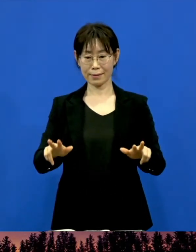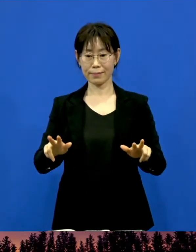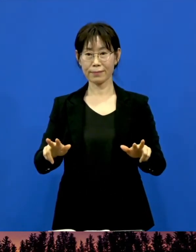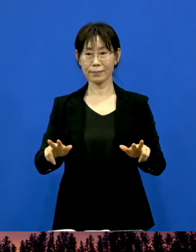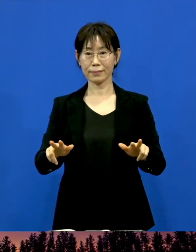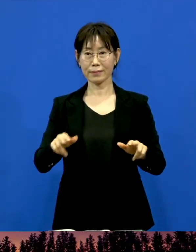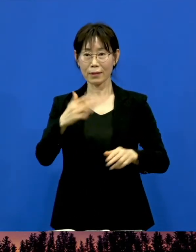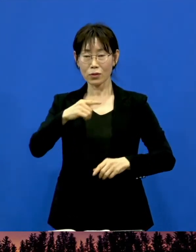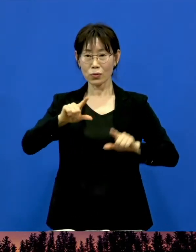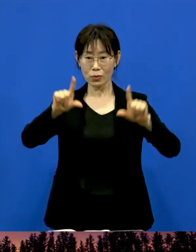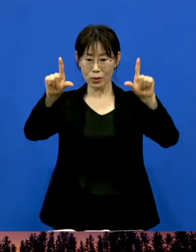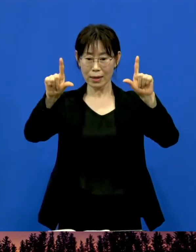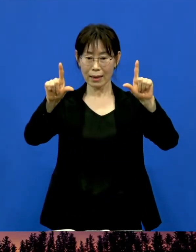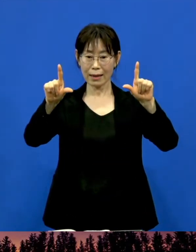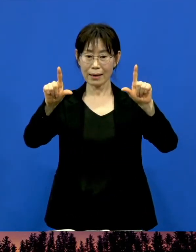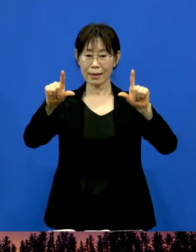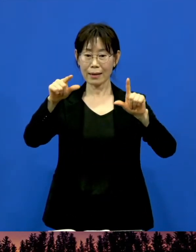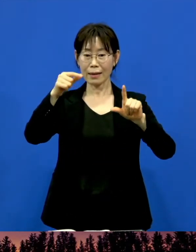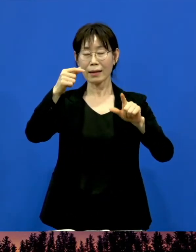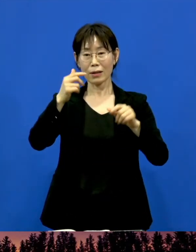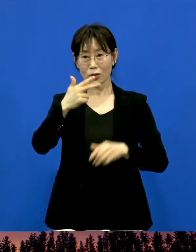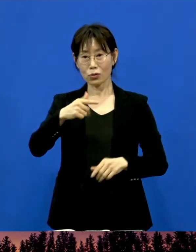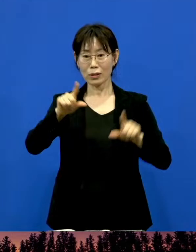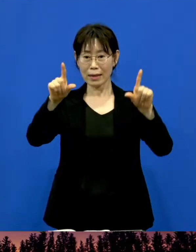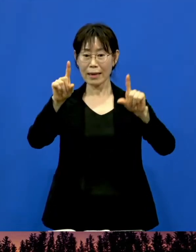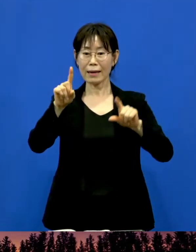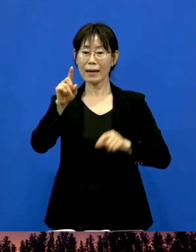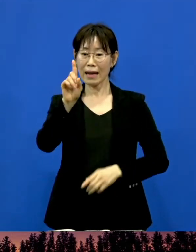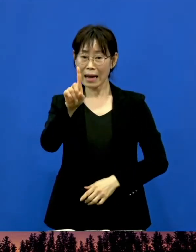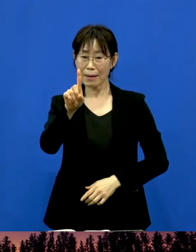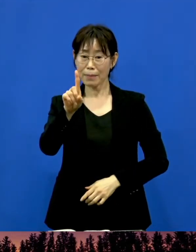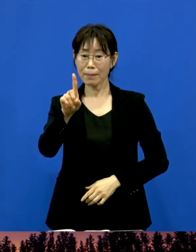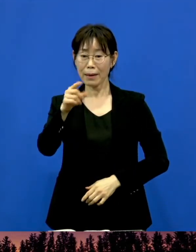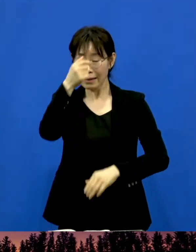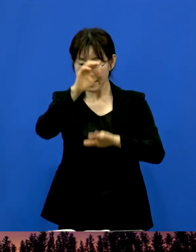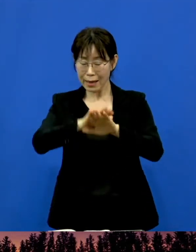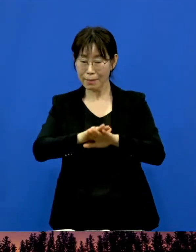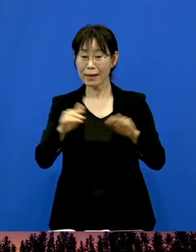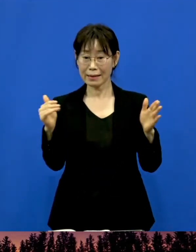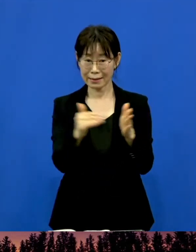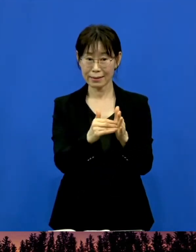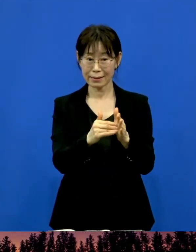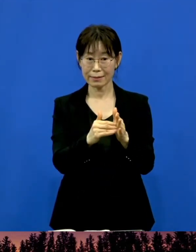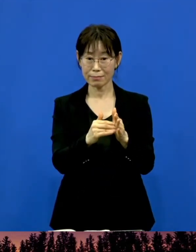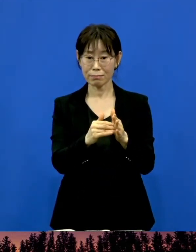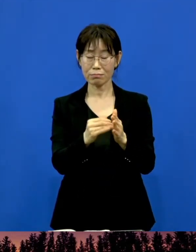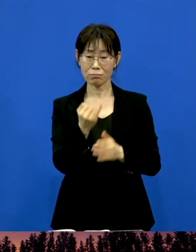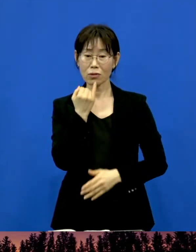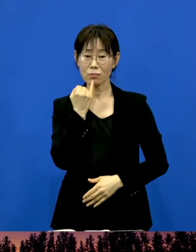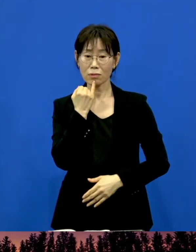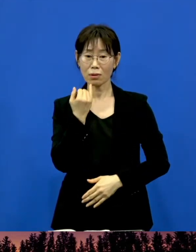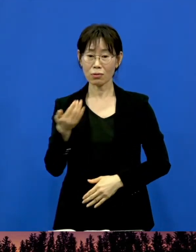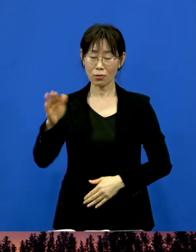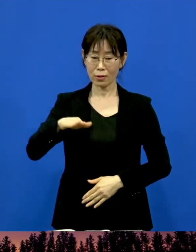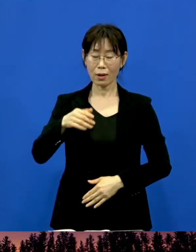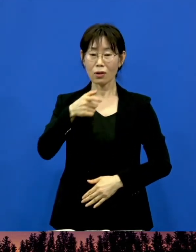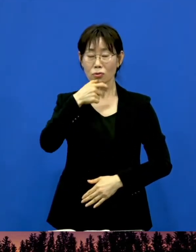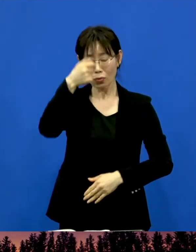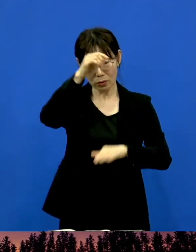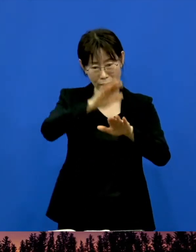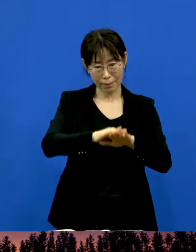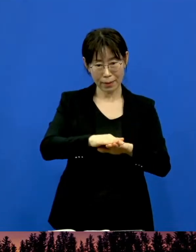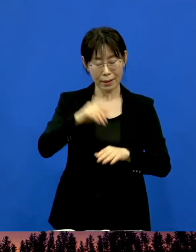여러분 주일날 한 번만 모여도 되는데 왜 이렇게 철야에 또 모이게 하는 거예요, 여러분? 왜 수요일이 있죠? 왜 새벽기도가 있죠?